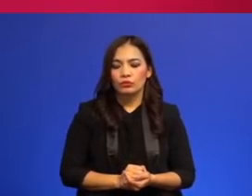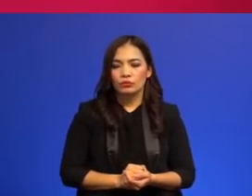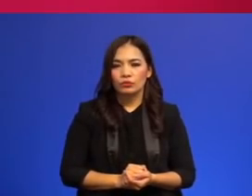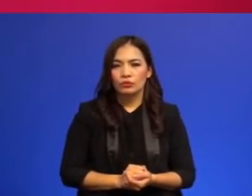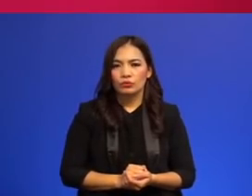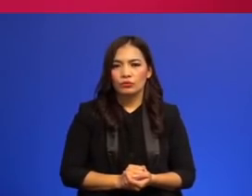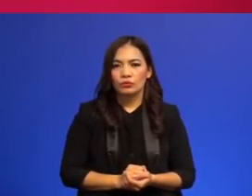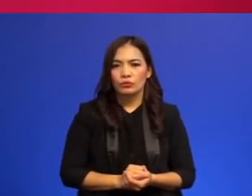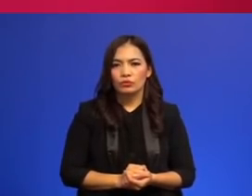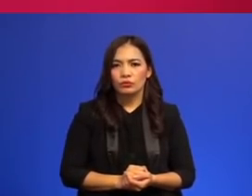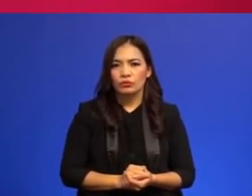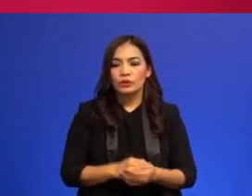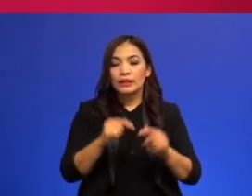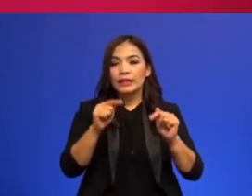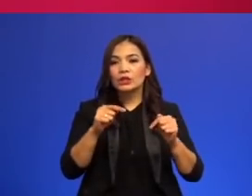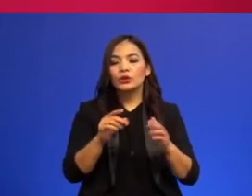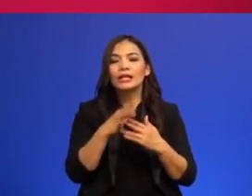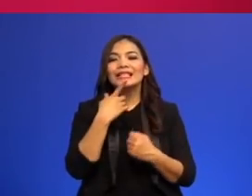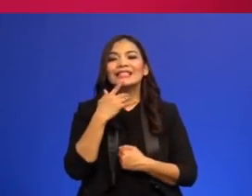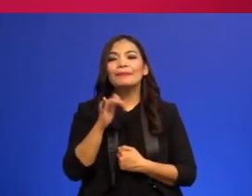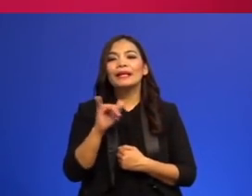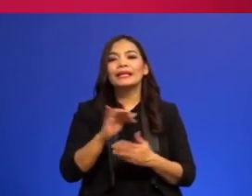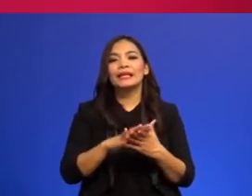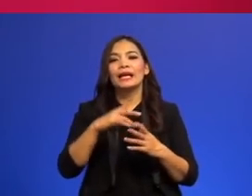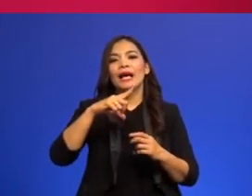Ya, itu laknat.